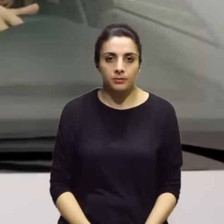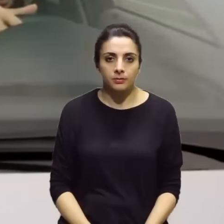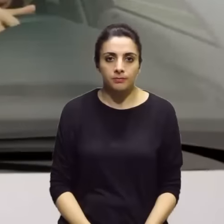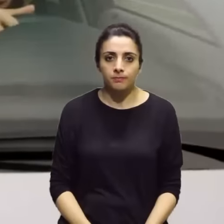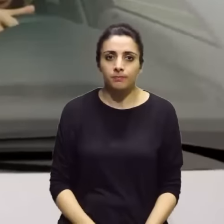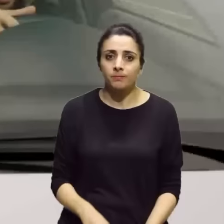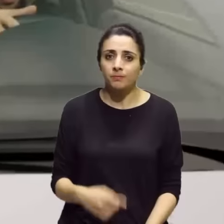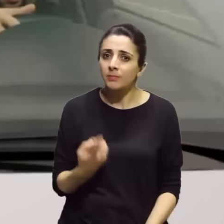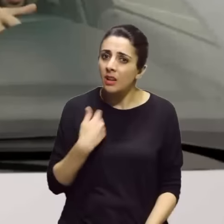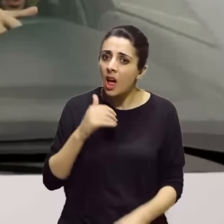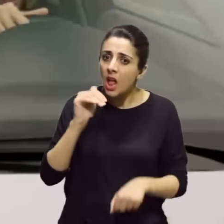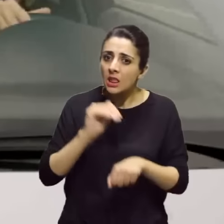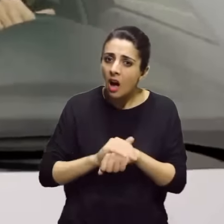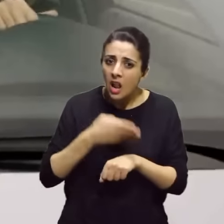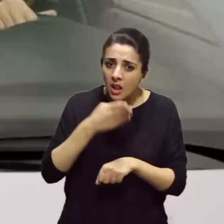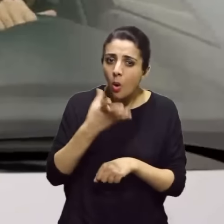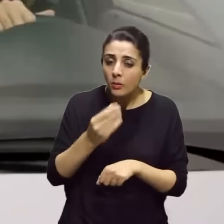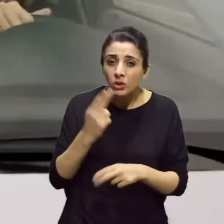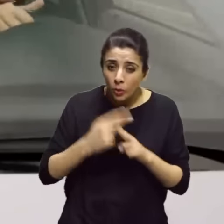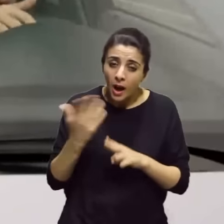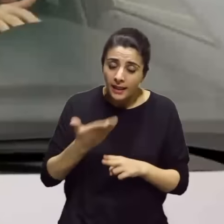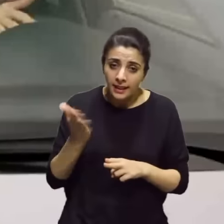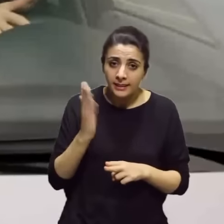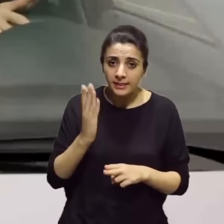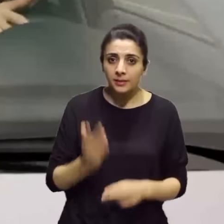Bir şekilde yetişmemiz lazım. Hadi bas gaza.